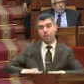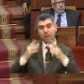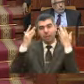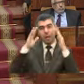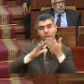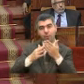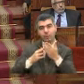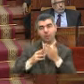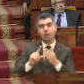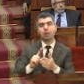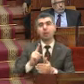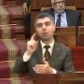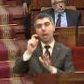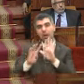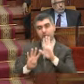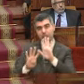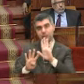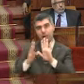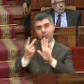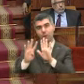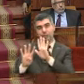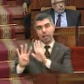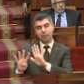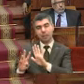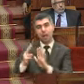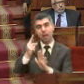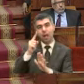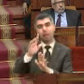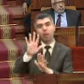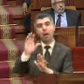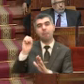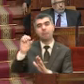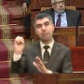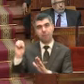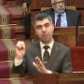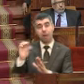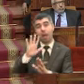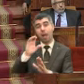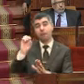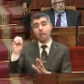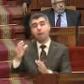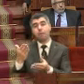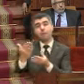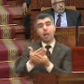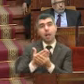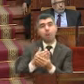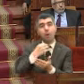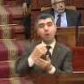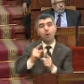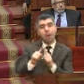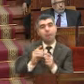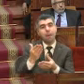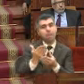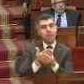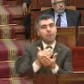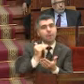يوليوز 2019 تم منح 1500 بطاقة مهنية للفنان من أصل 5000 طلب. داكشي علاش بغيناكم تحركوا شوية هذا الملف السيد الوزير